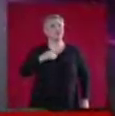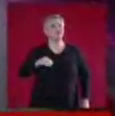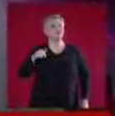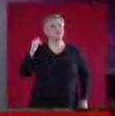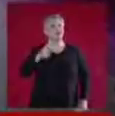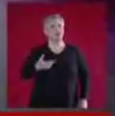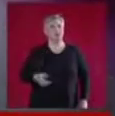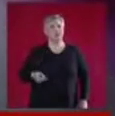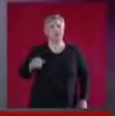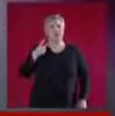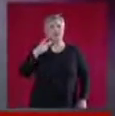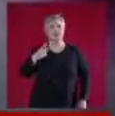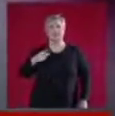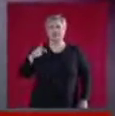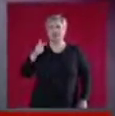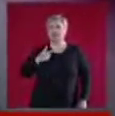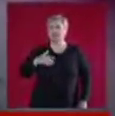και μισανθρωπισμος